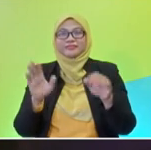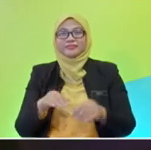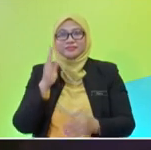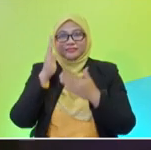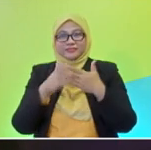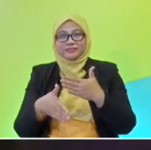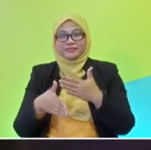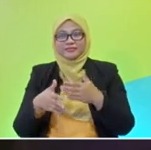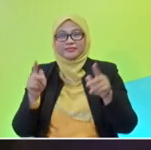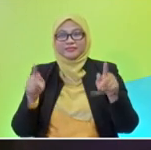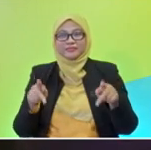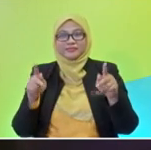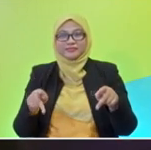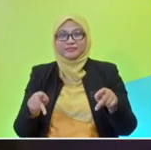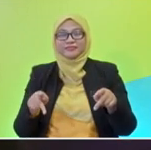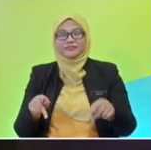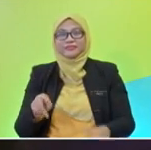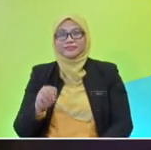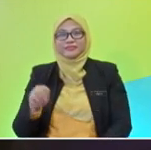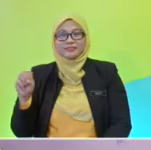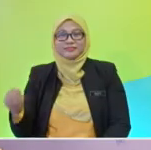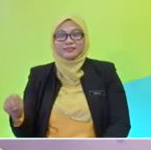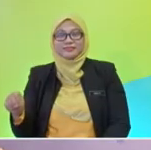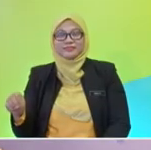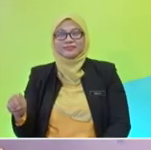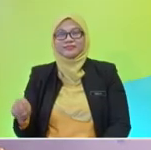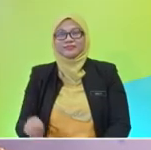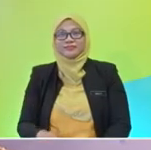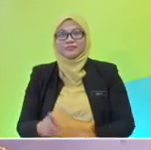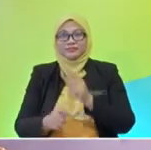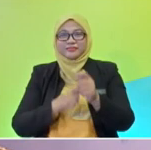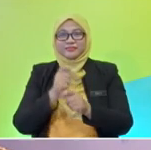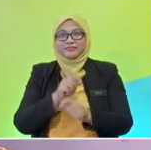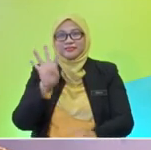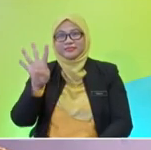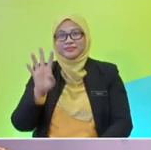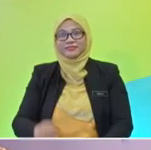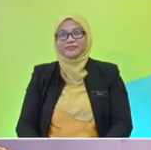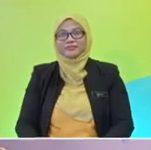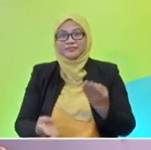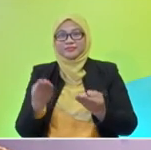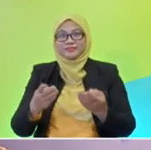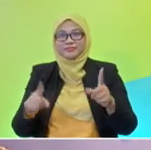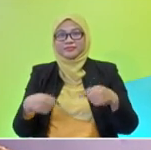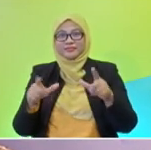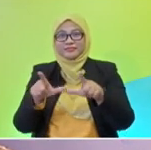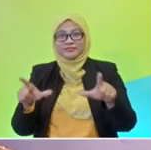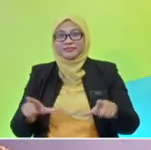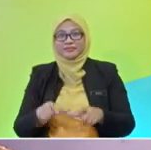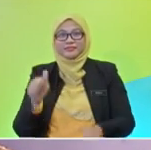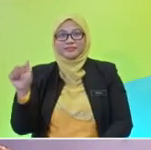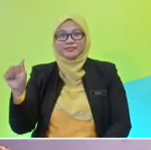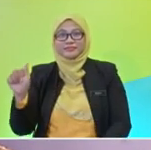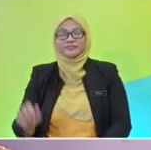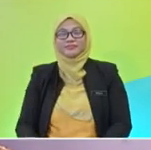tahun 4 dari Escape saja pesilapan tiga oke mungkin kita boleh pergi ke pada lokasi yang pertama lokasi e oke